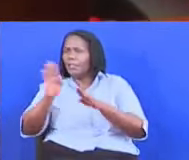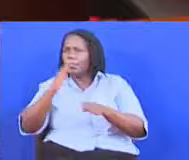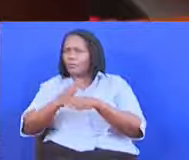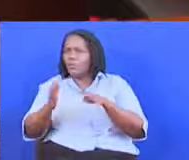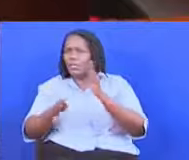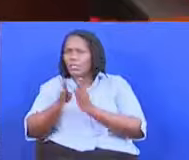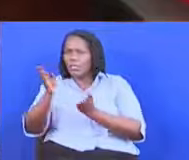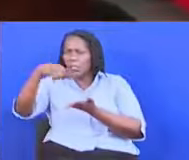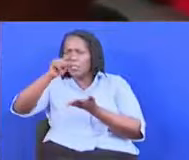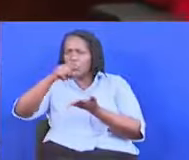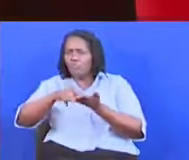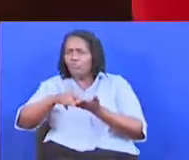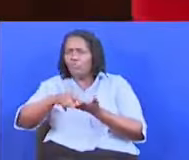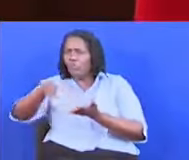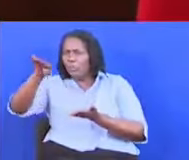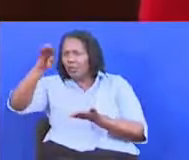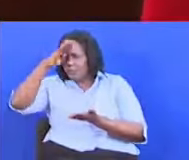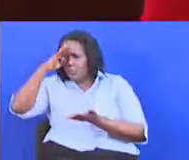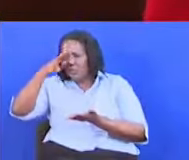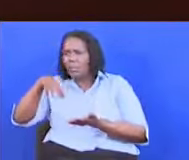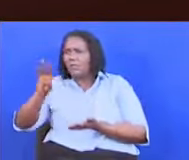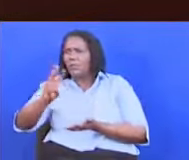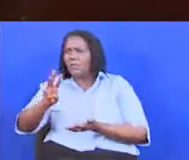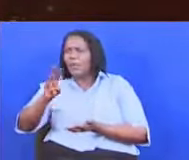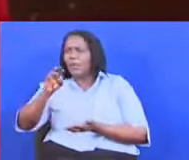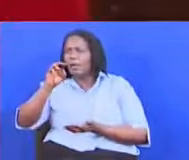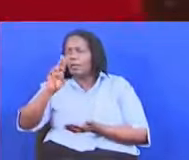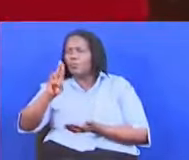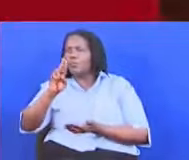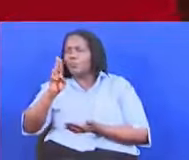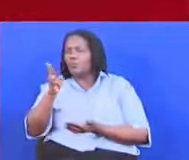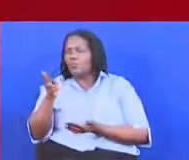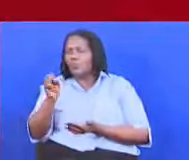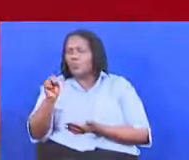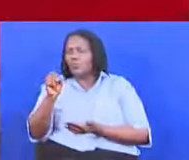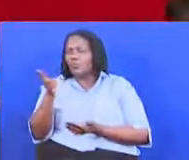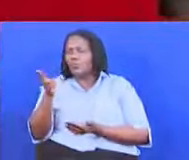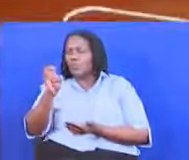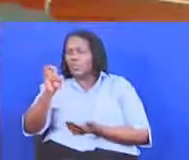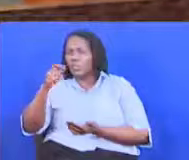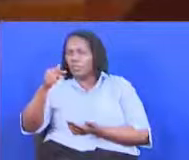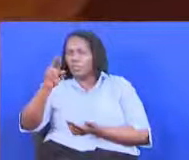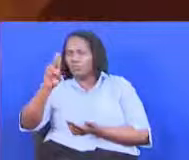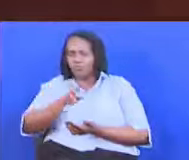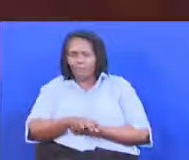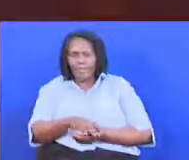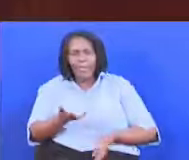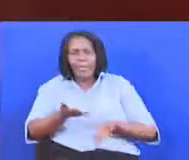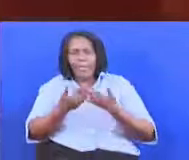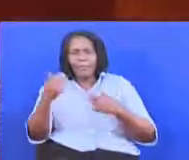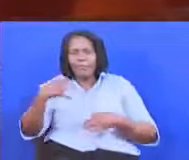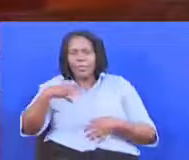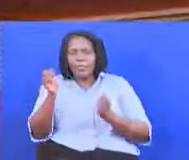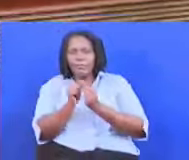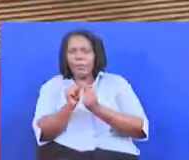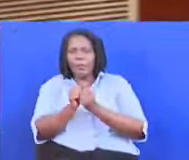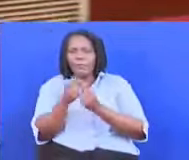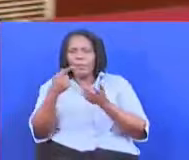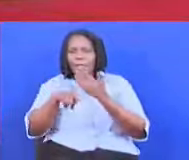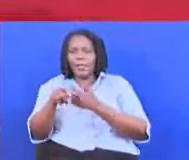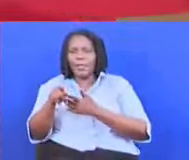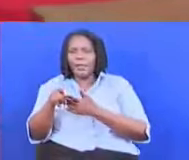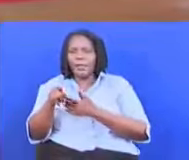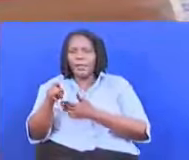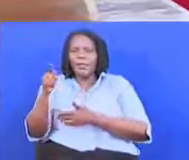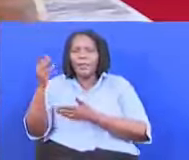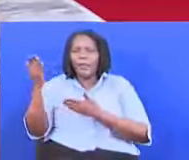polisi katika halmashauri ya Ushetu? Swali hili linajibiwa na Naibu Waziri wa Mambo ya